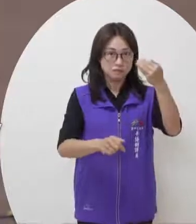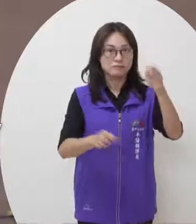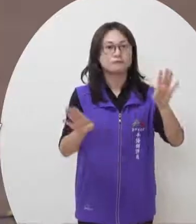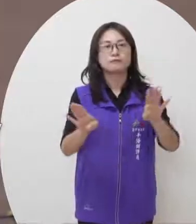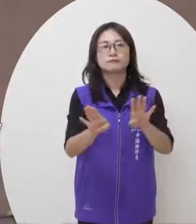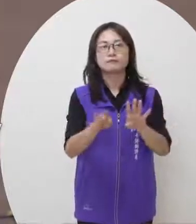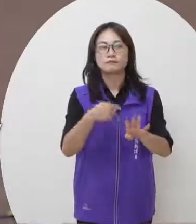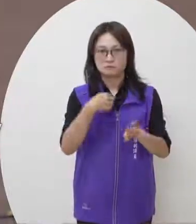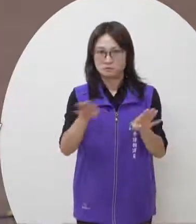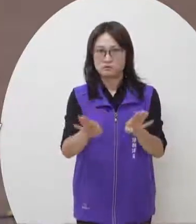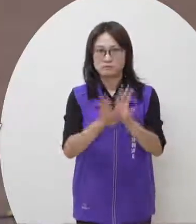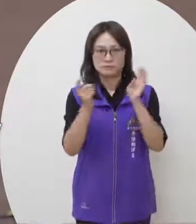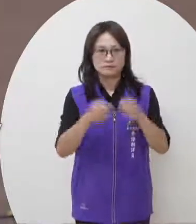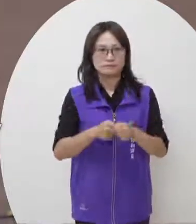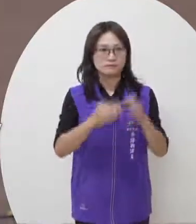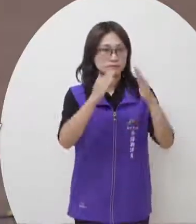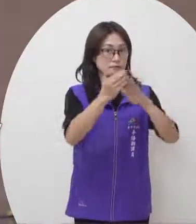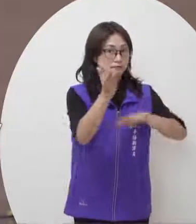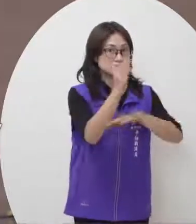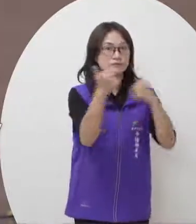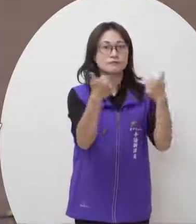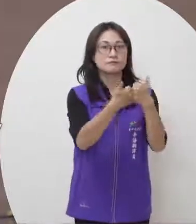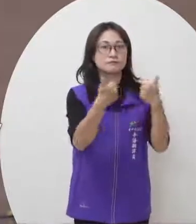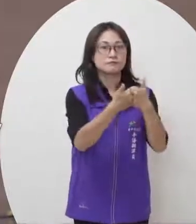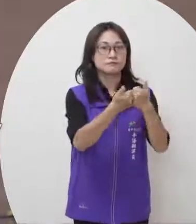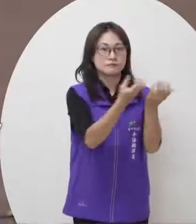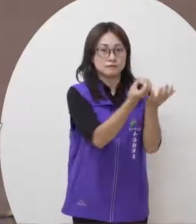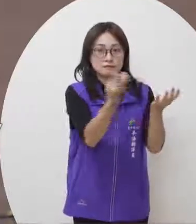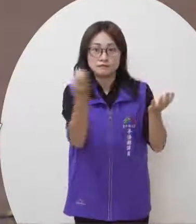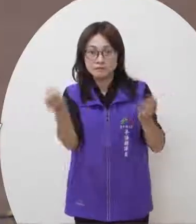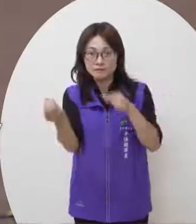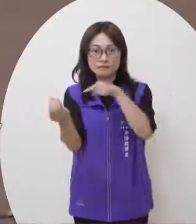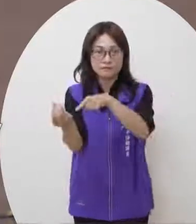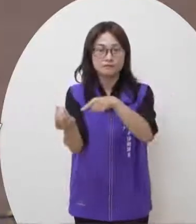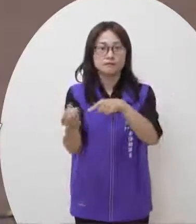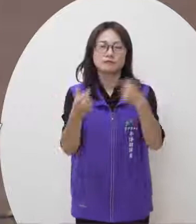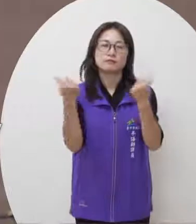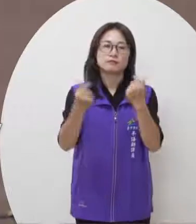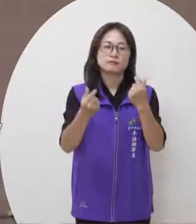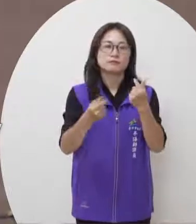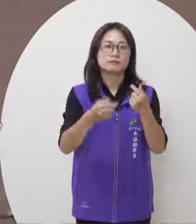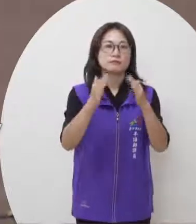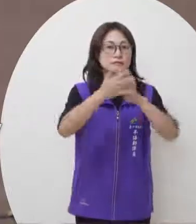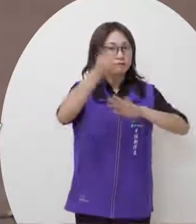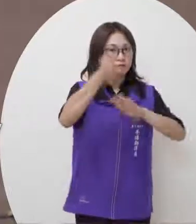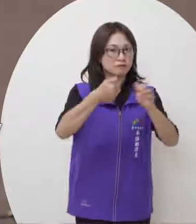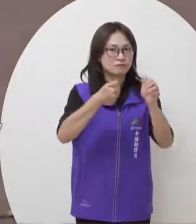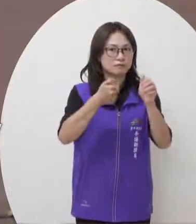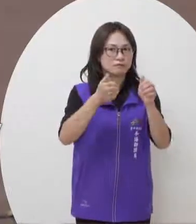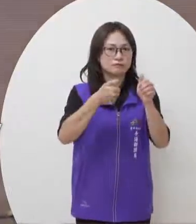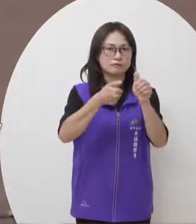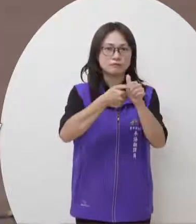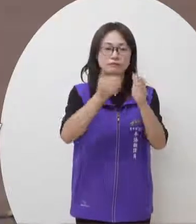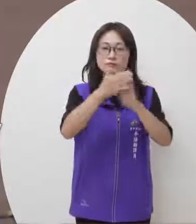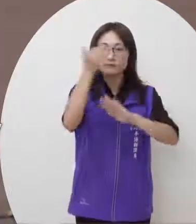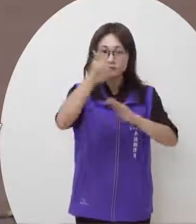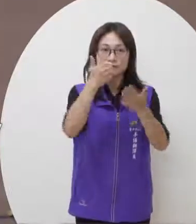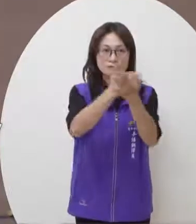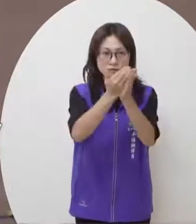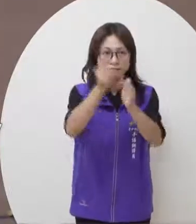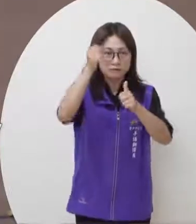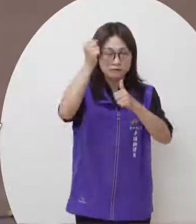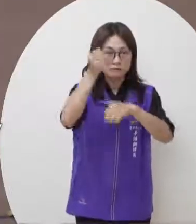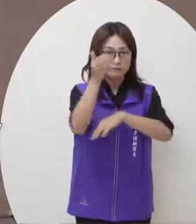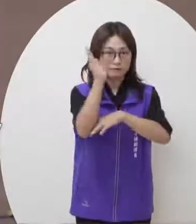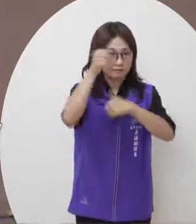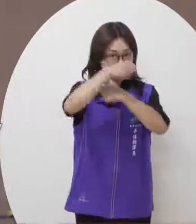市政会议拉出来，所有的包括市长、副市长、秘书长、副秘书长，29局处会的首长，通